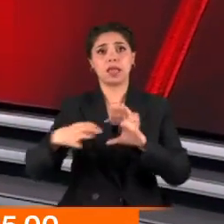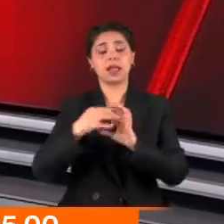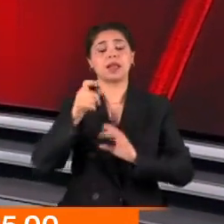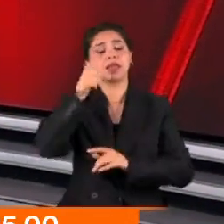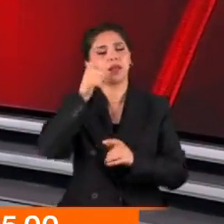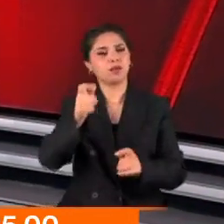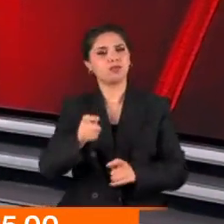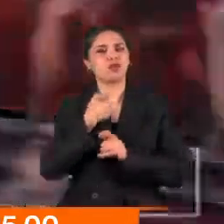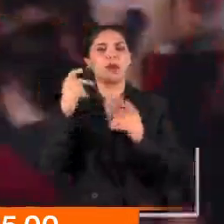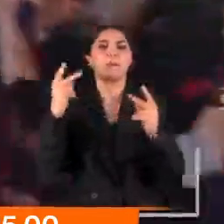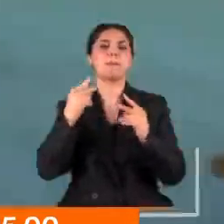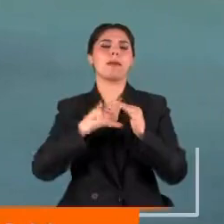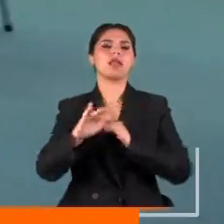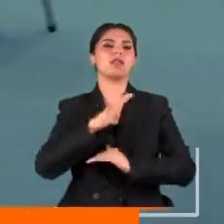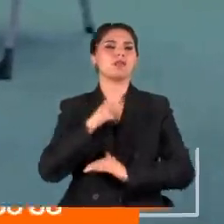çeken mesajları vardı.